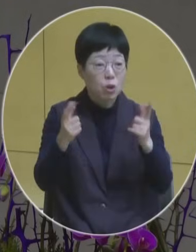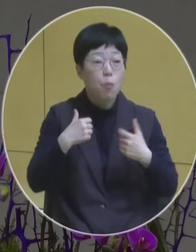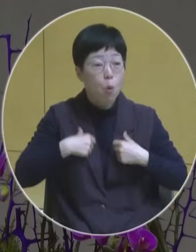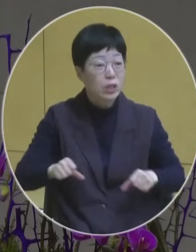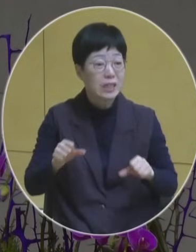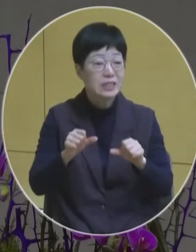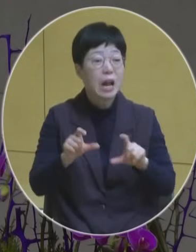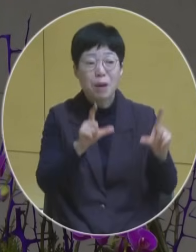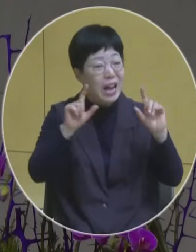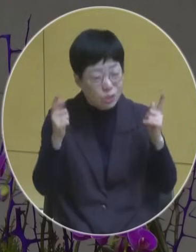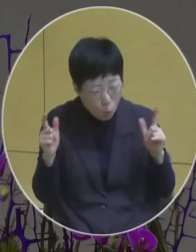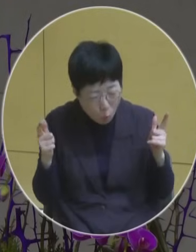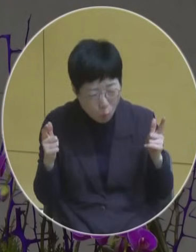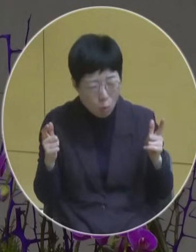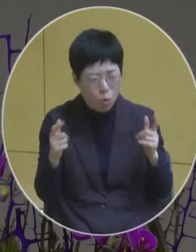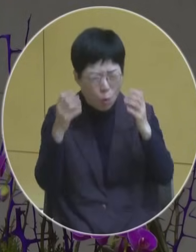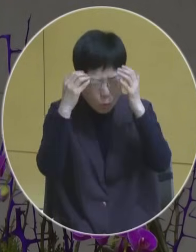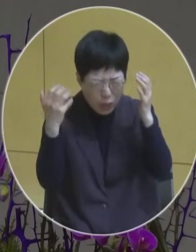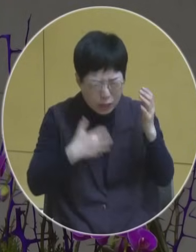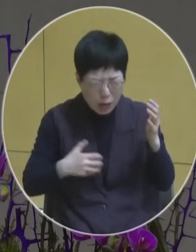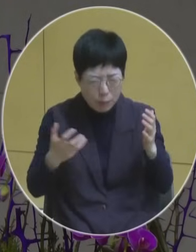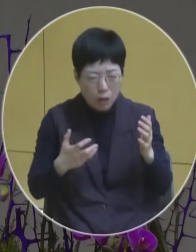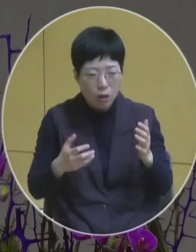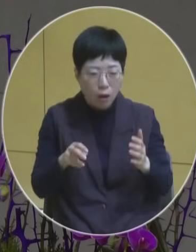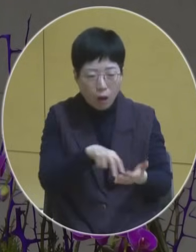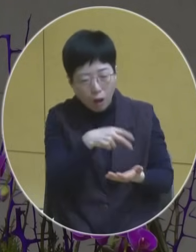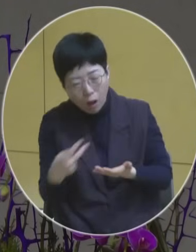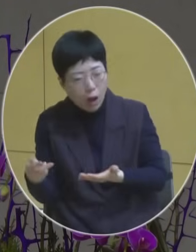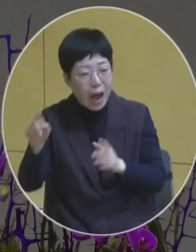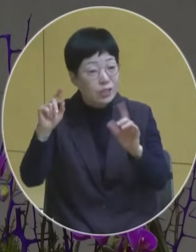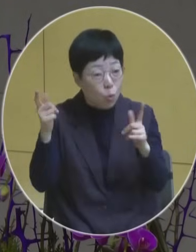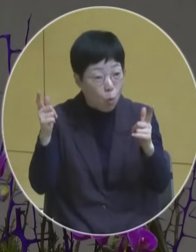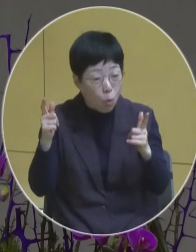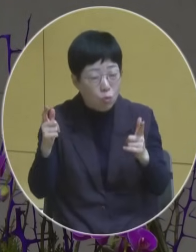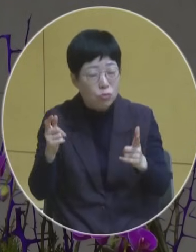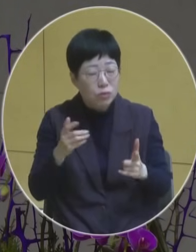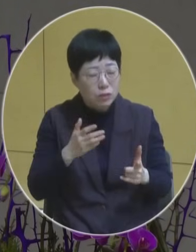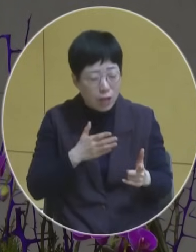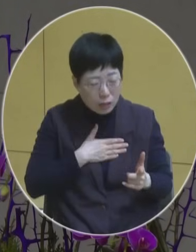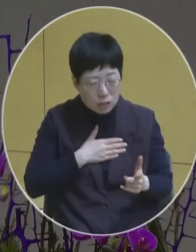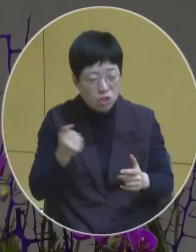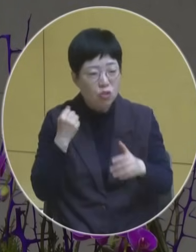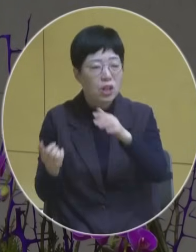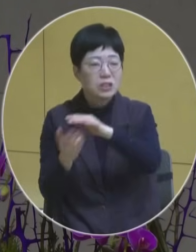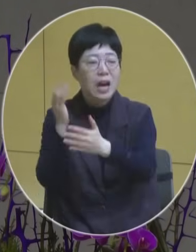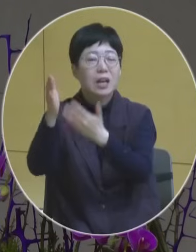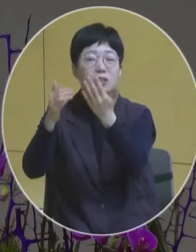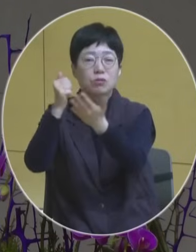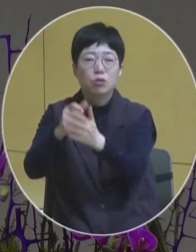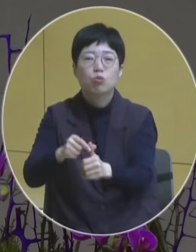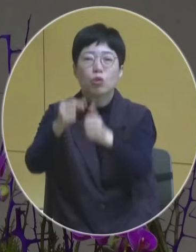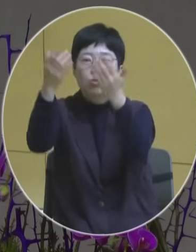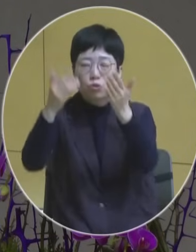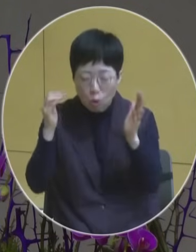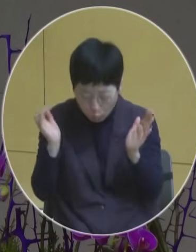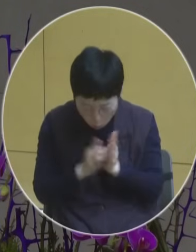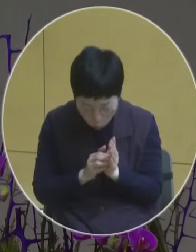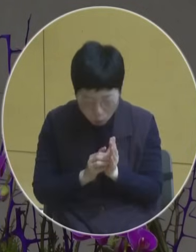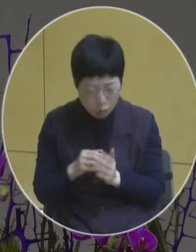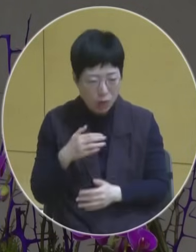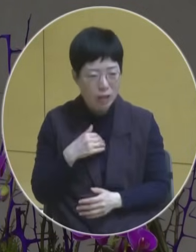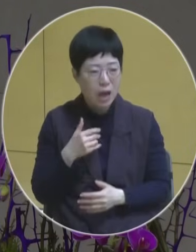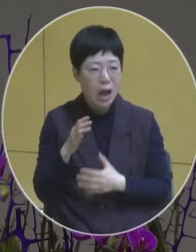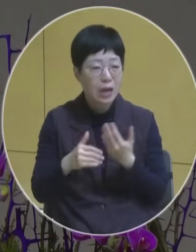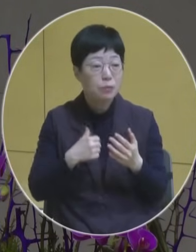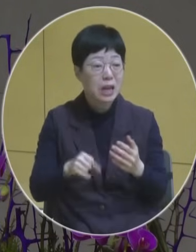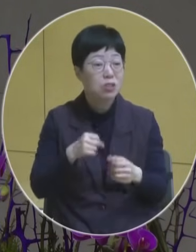포기된 인생도 아니고 고난 앞에 휘청거린 인생도 아니라 나를 전능하신 하나님께서 구원하셔서 나를 하나님